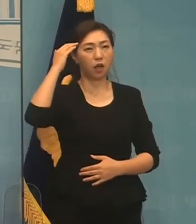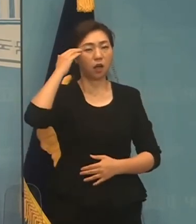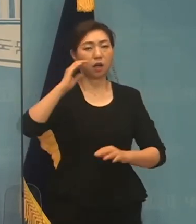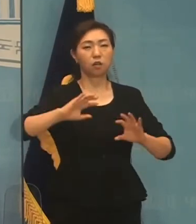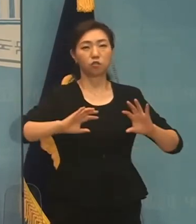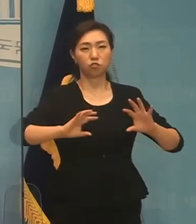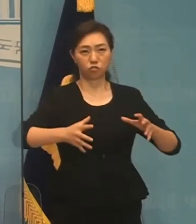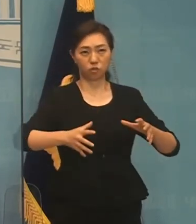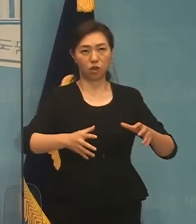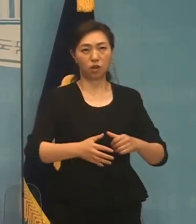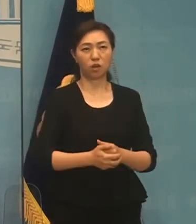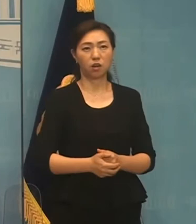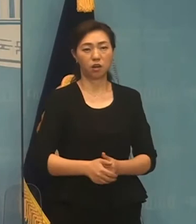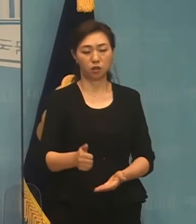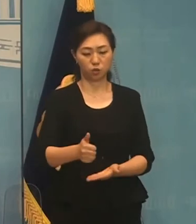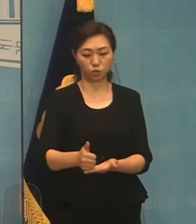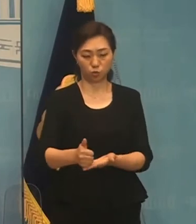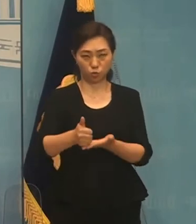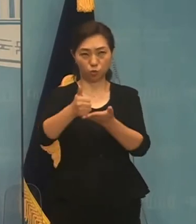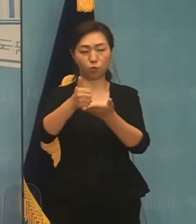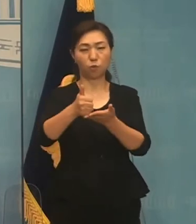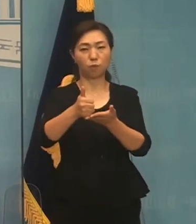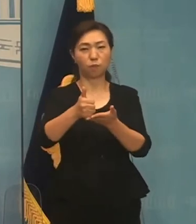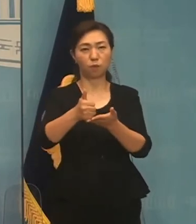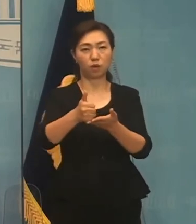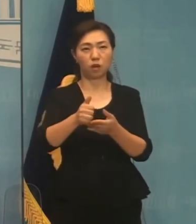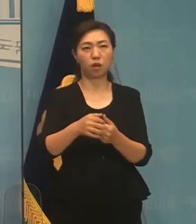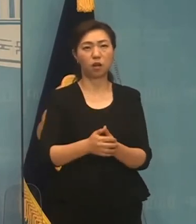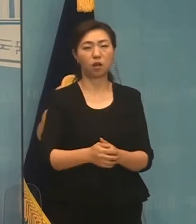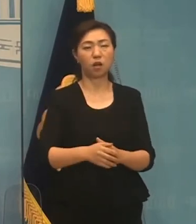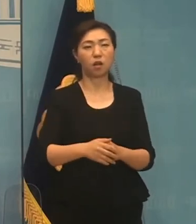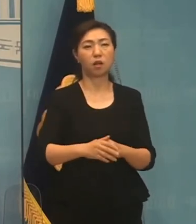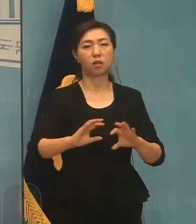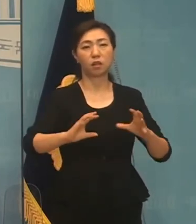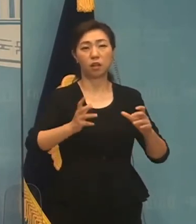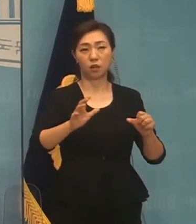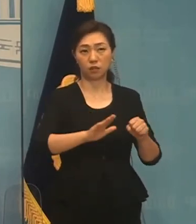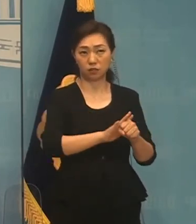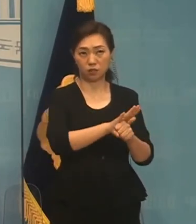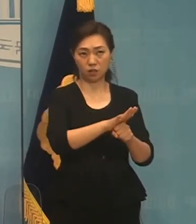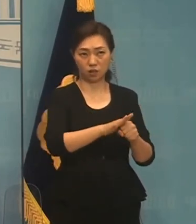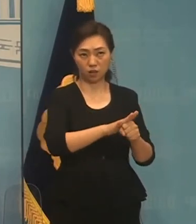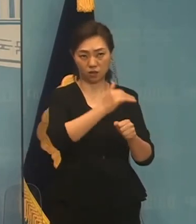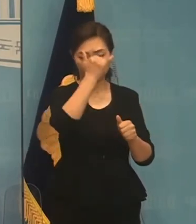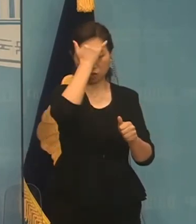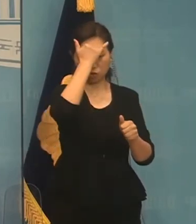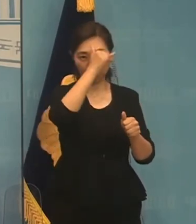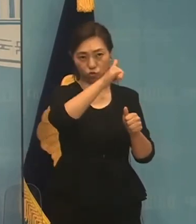대한민국의 존엄과 애국 충정,